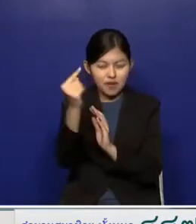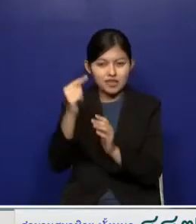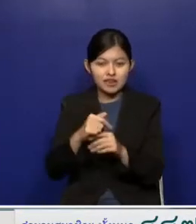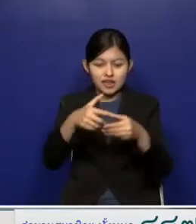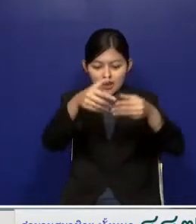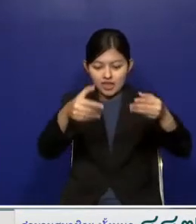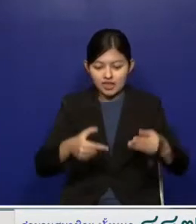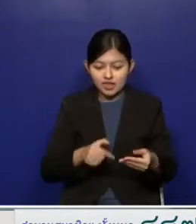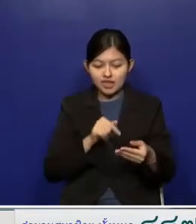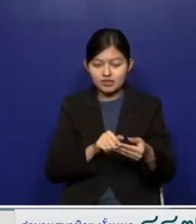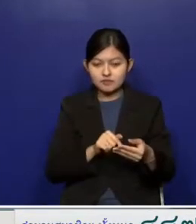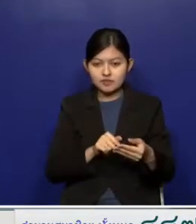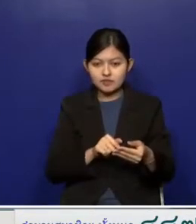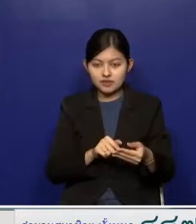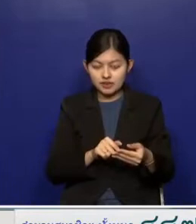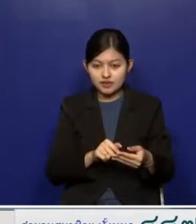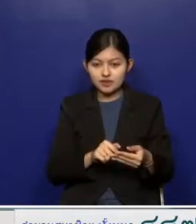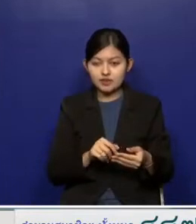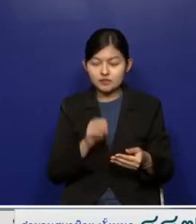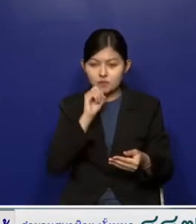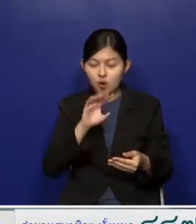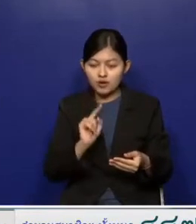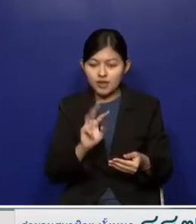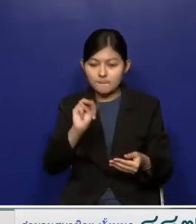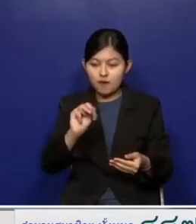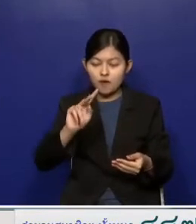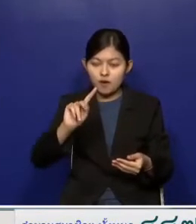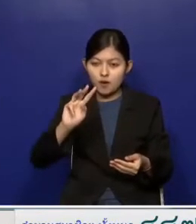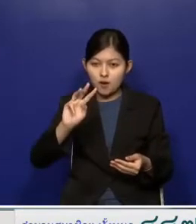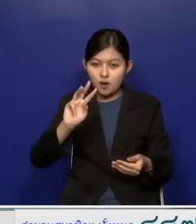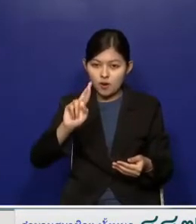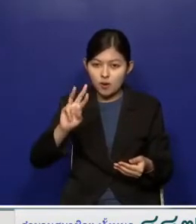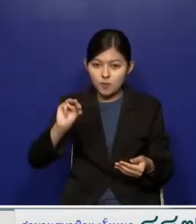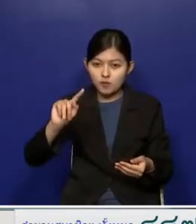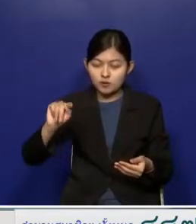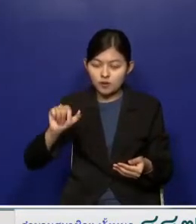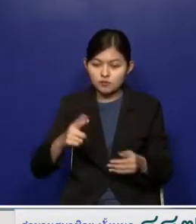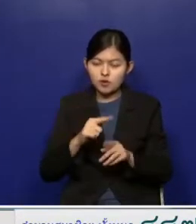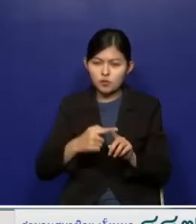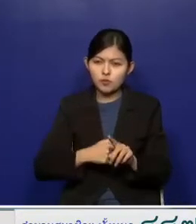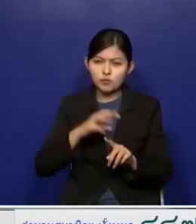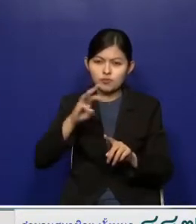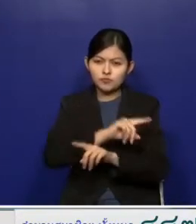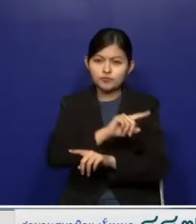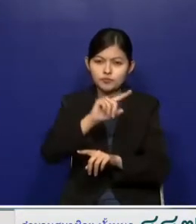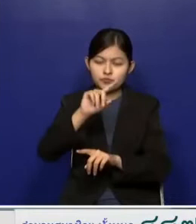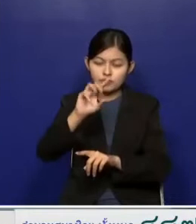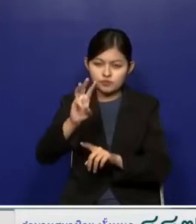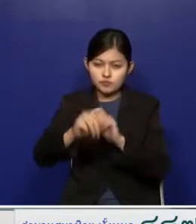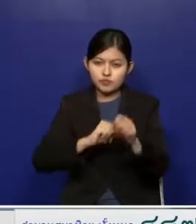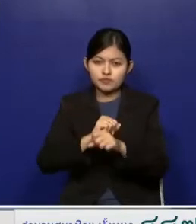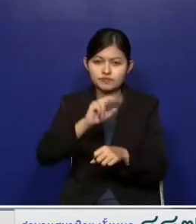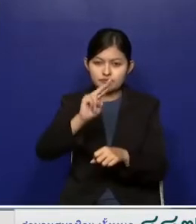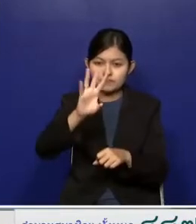ได้มีการอ้างถึงมะติ ขนะรัมตรีมาติ 1, เข้าคือมาติคลำปรีเมื่อวที่ 2 มิทุนาย่น ปี 25